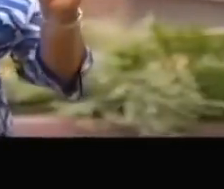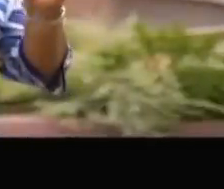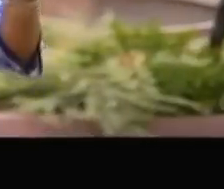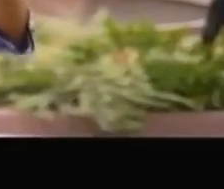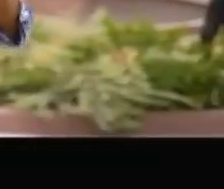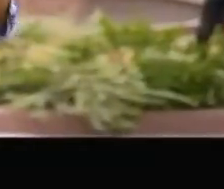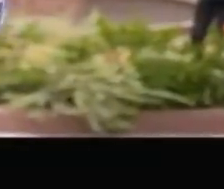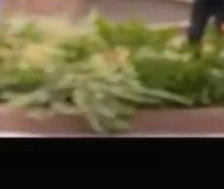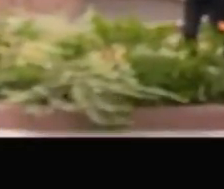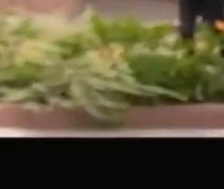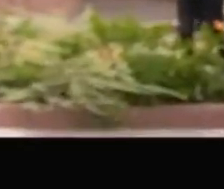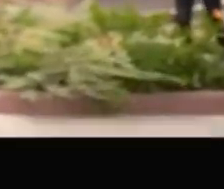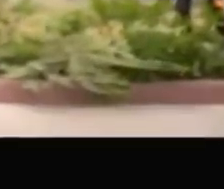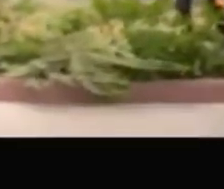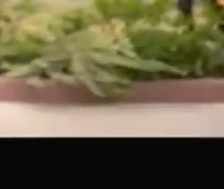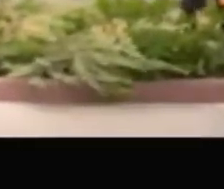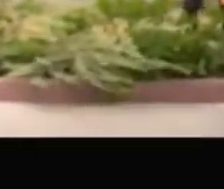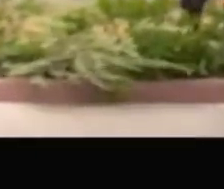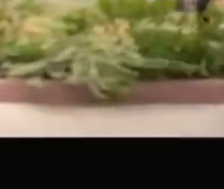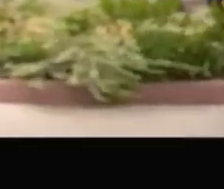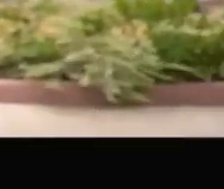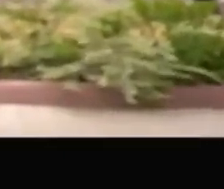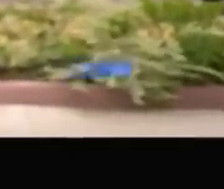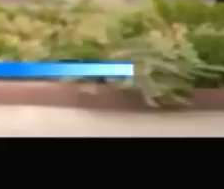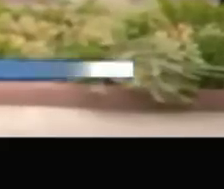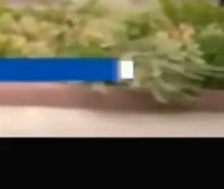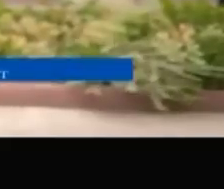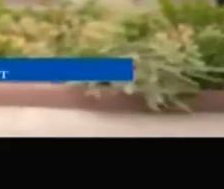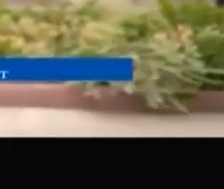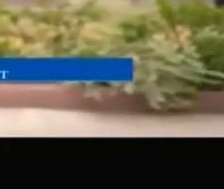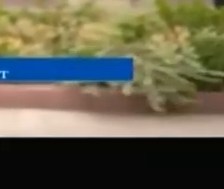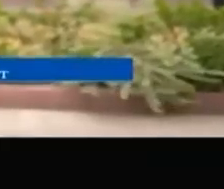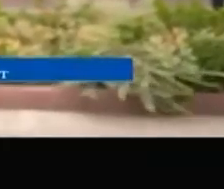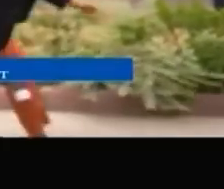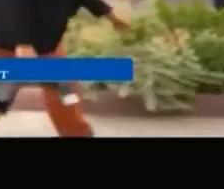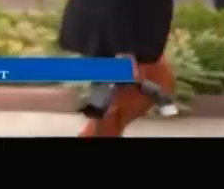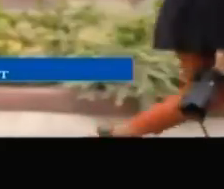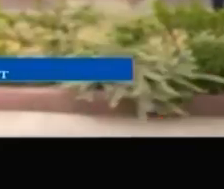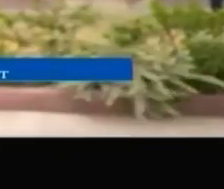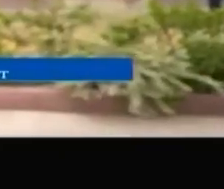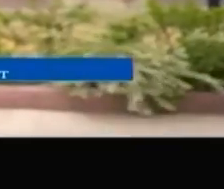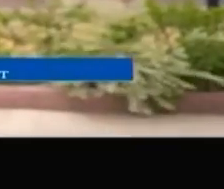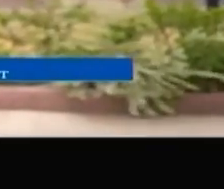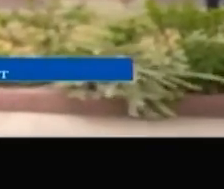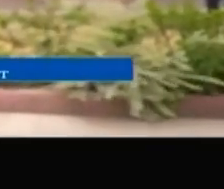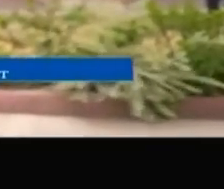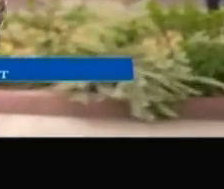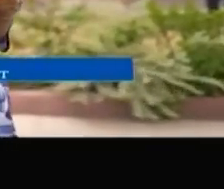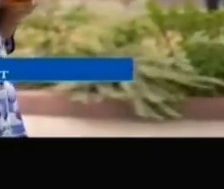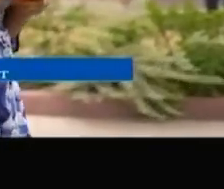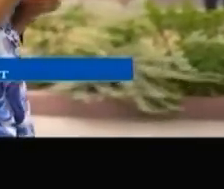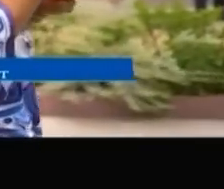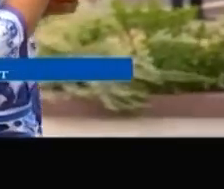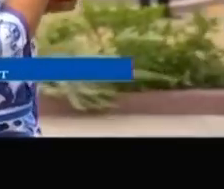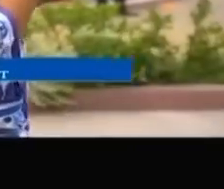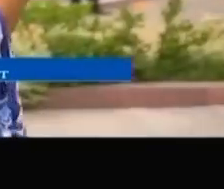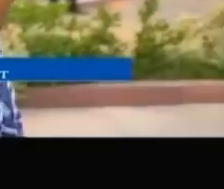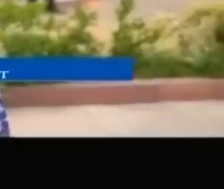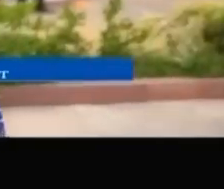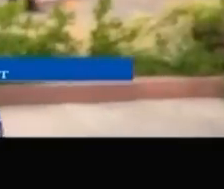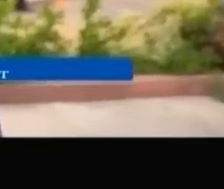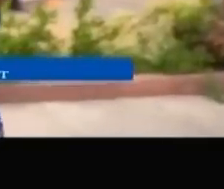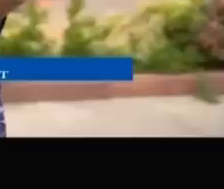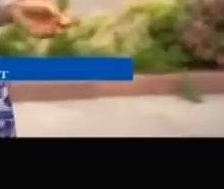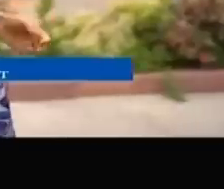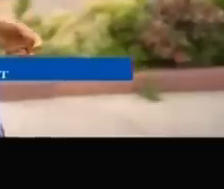fait le top, c'est le 85. Je vous félicite déjà. Et je vous encourage. C'est